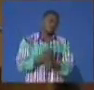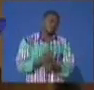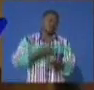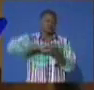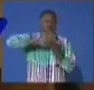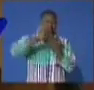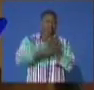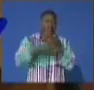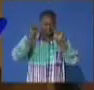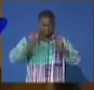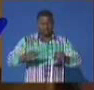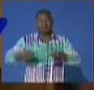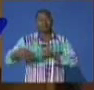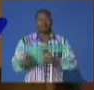fait